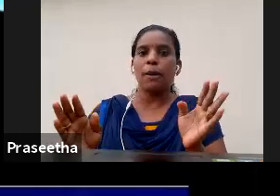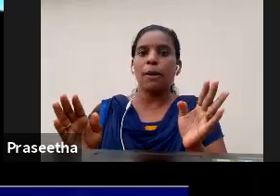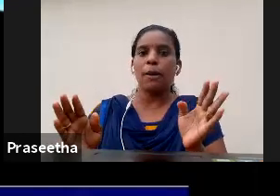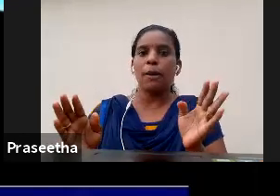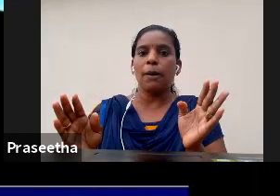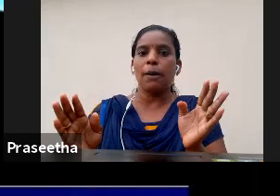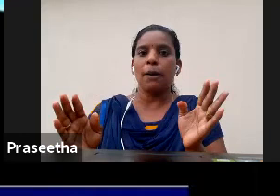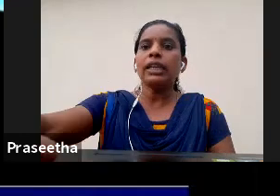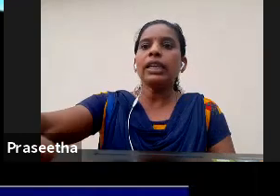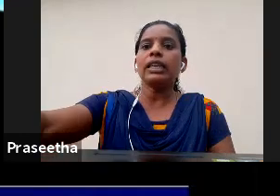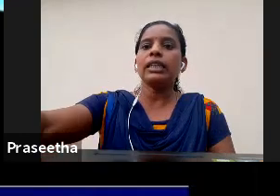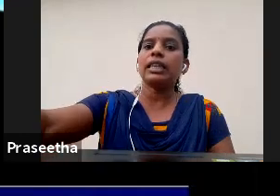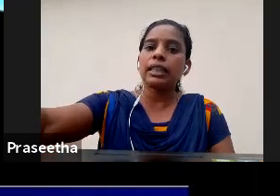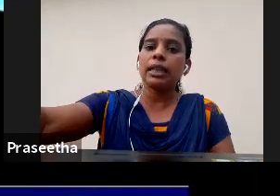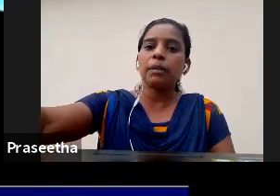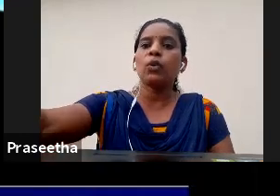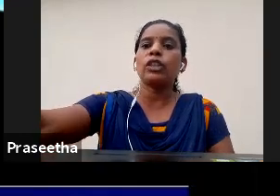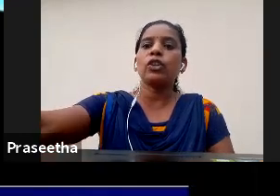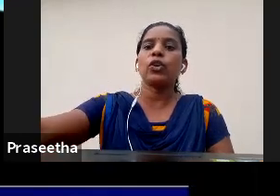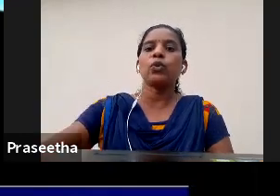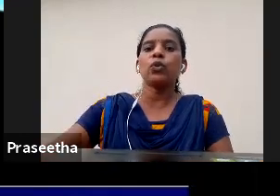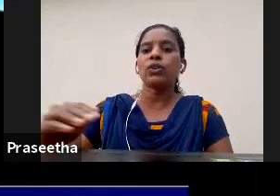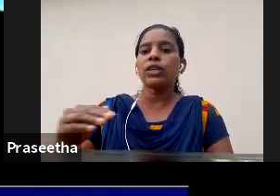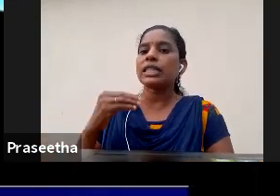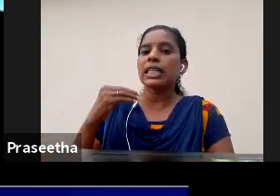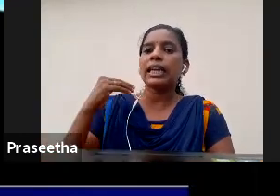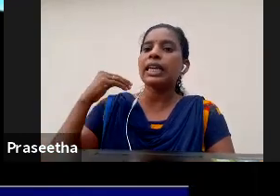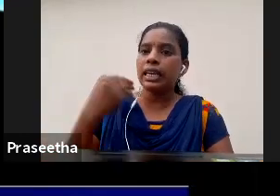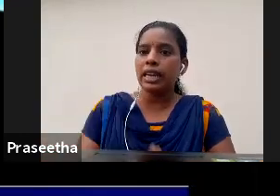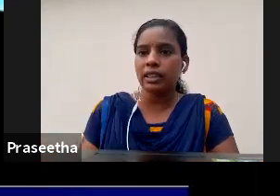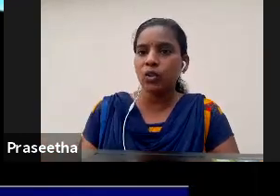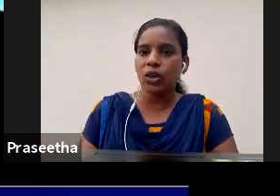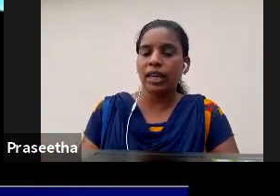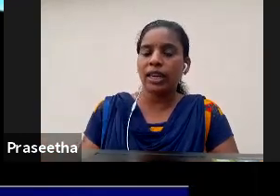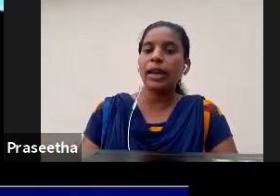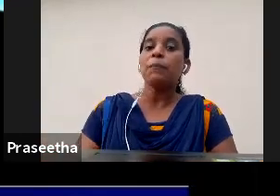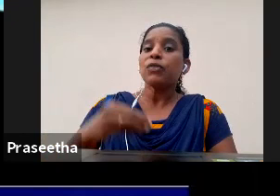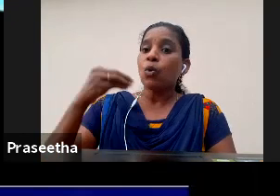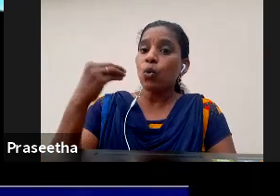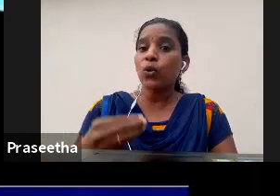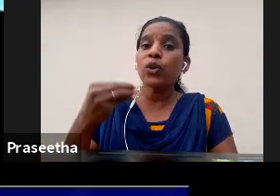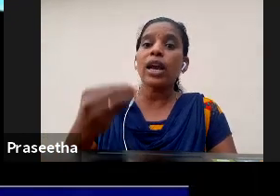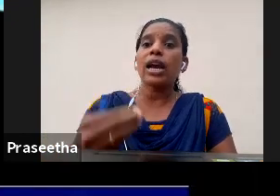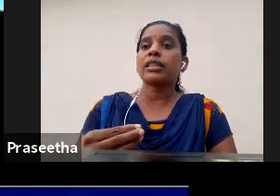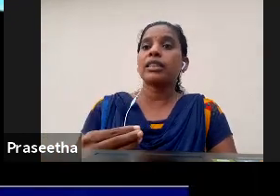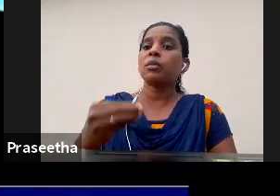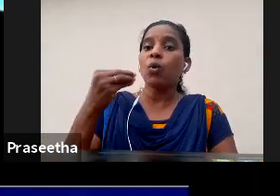ഇല്ല. ഓക്കെ, ഇനി ഞാൻ നേരത്തെ പറഞ്ഞു ഇതിനൊരു യൂണിവേഴ്സൽ സൈൻ ഇല്ലാത്തത് കൊണ്ട് തന്നെ